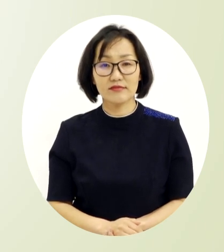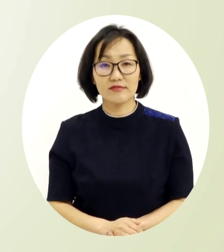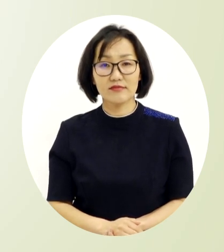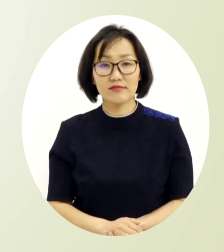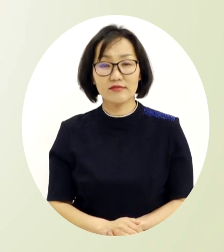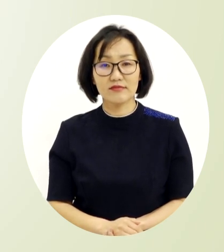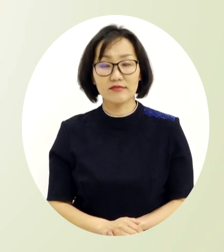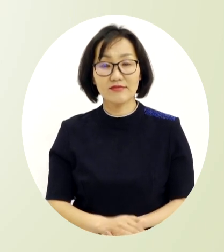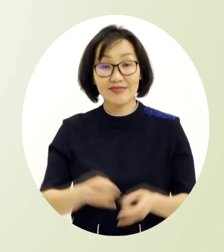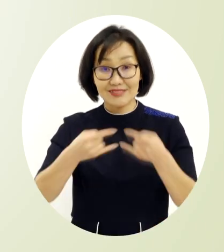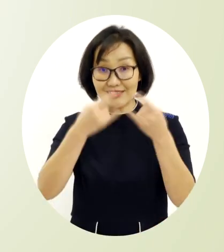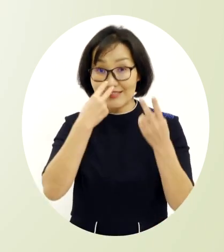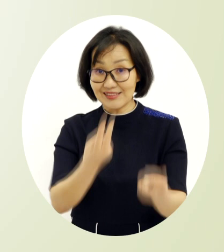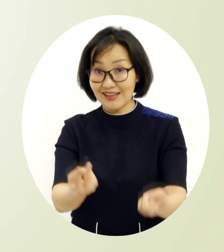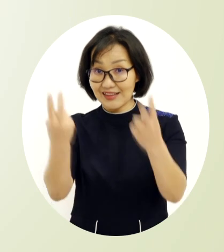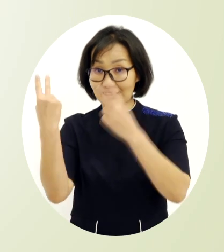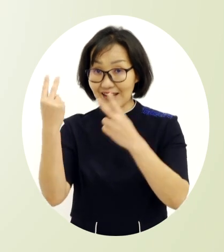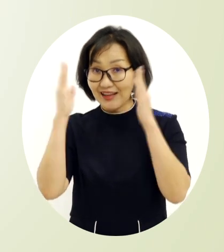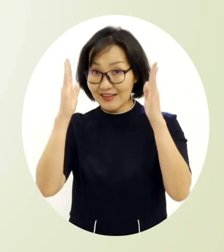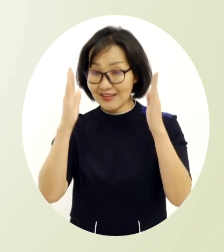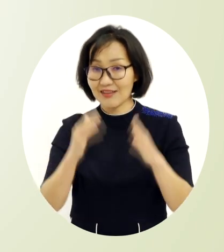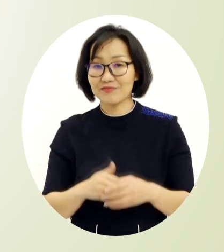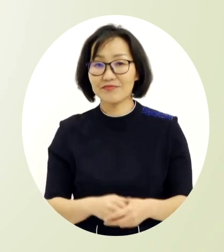За одоо дэлгэцэнд бүгдээрээ анхаарлаа хандуулъя.